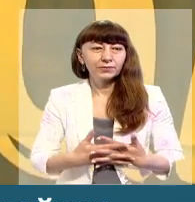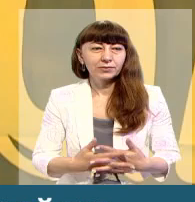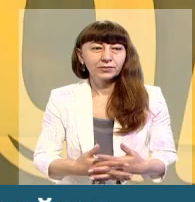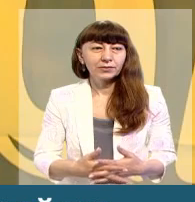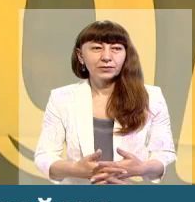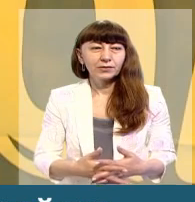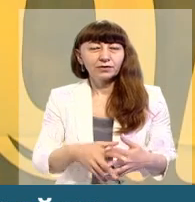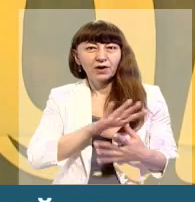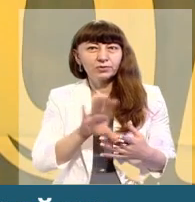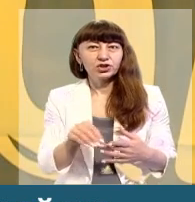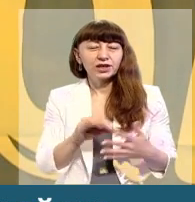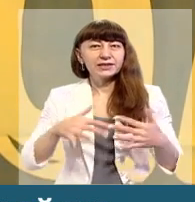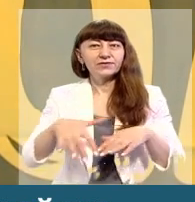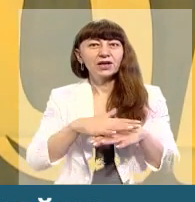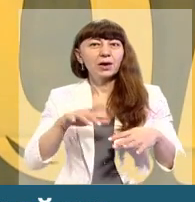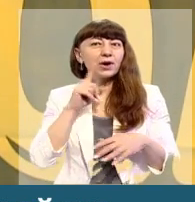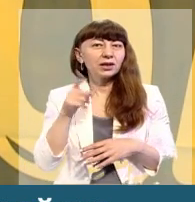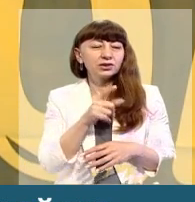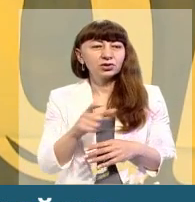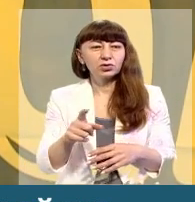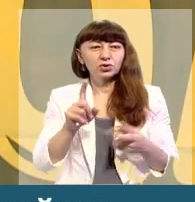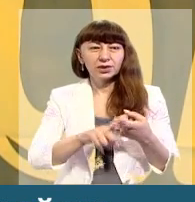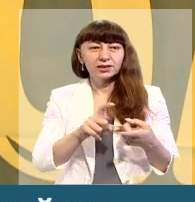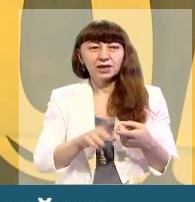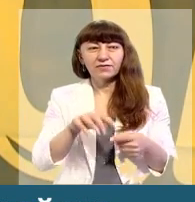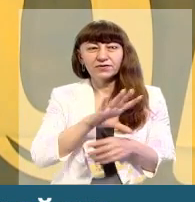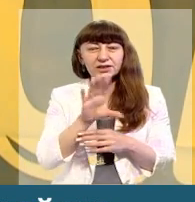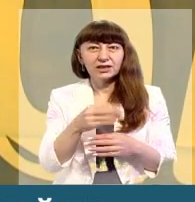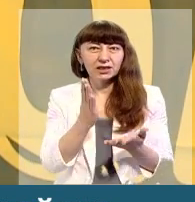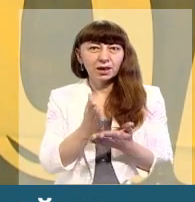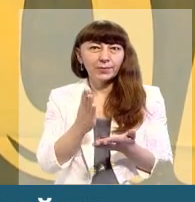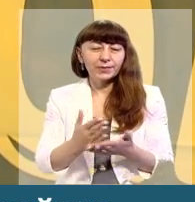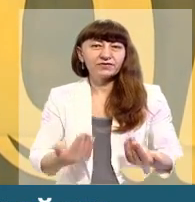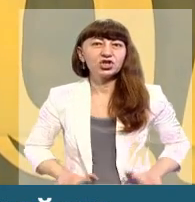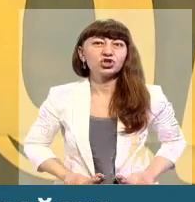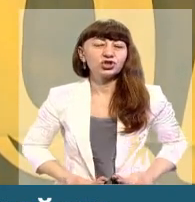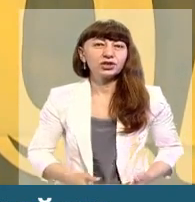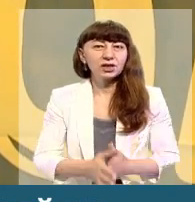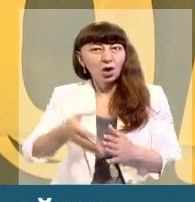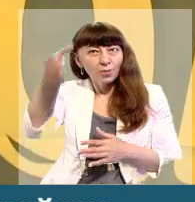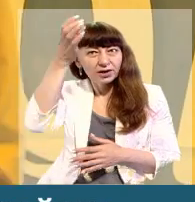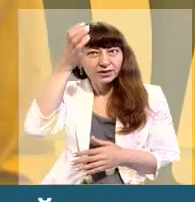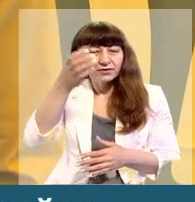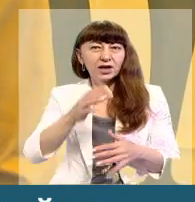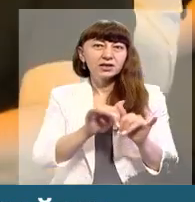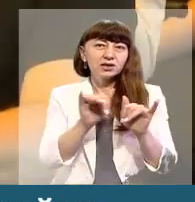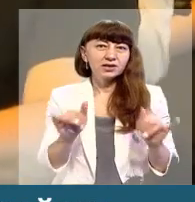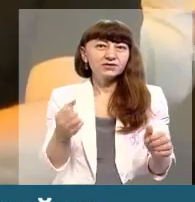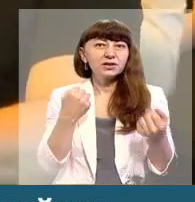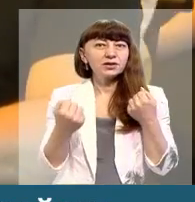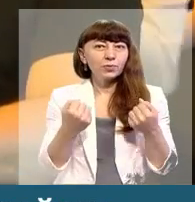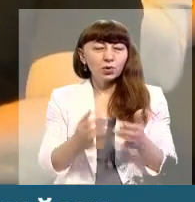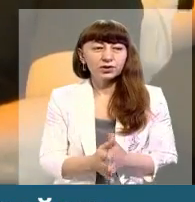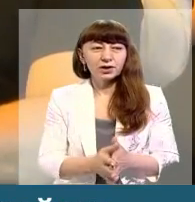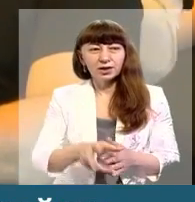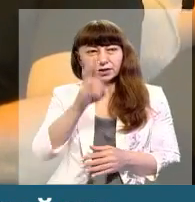вообще сфера молодежи, она такая, что затрагивает, наверное, все аспекты нашей жизни. Это и образование, и развитие спорта,